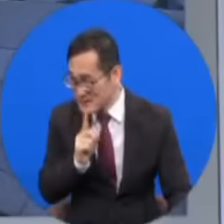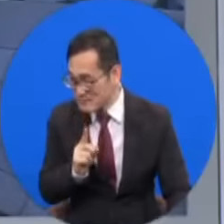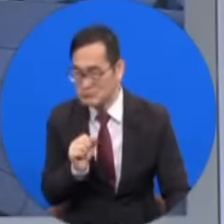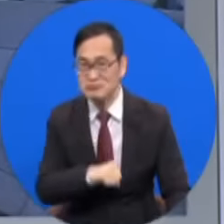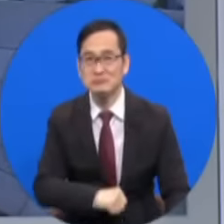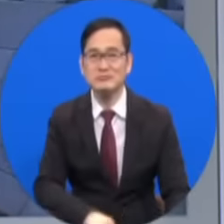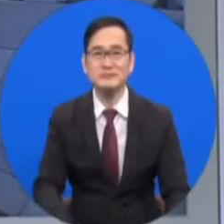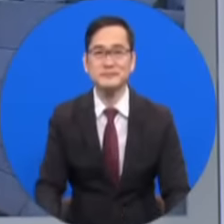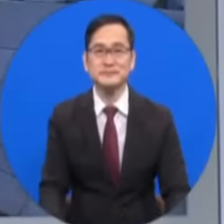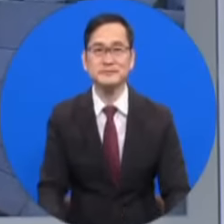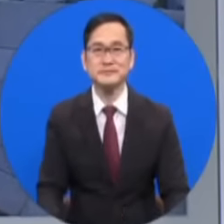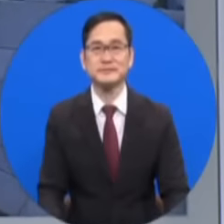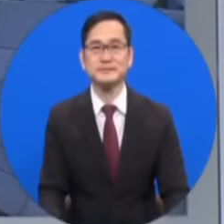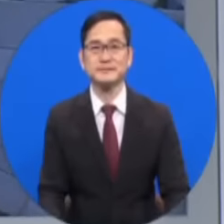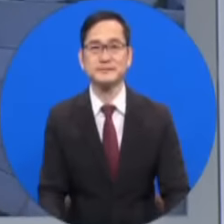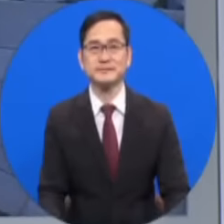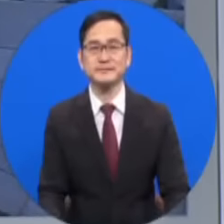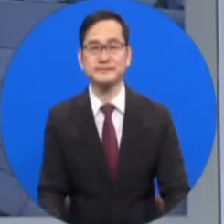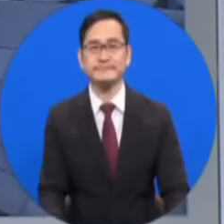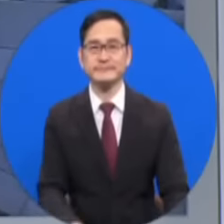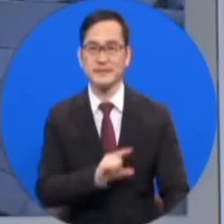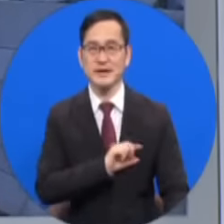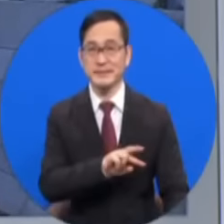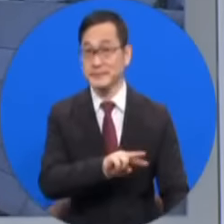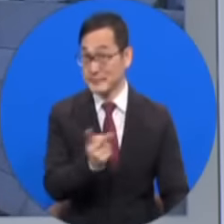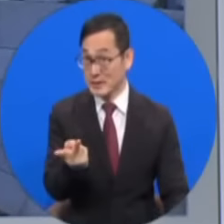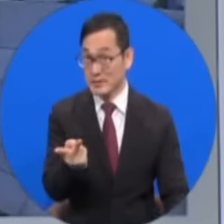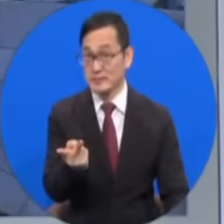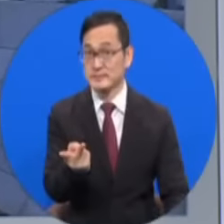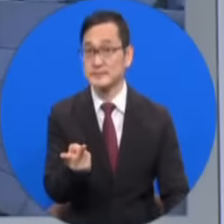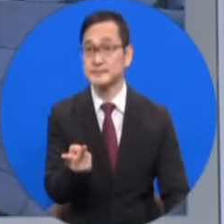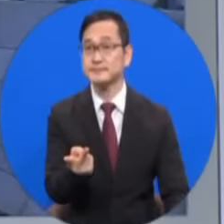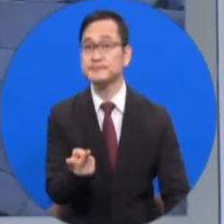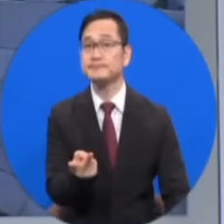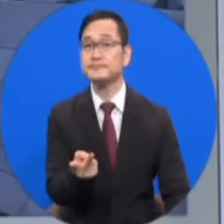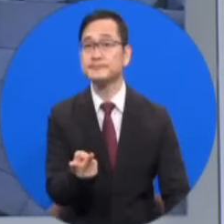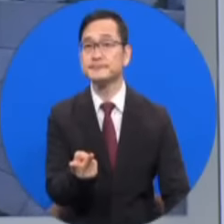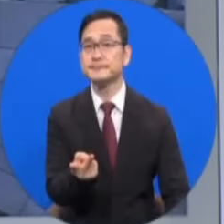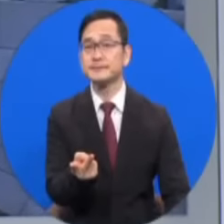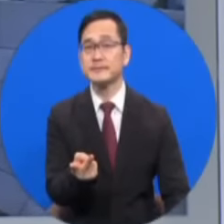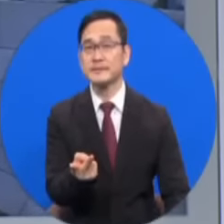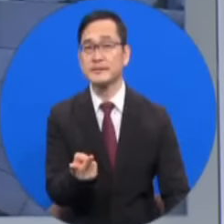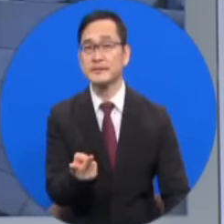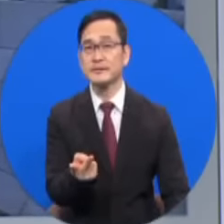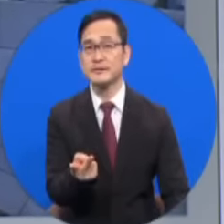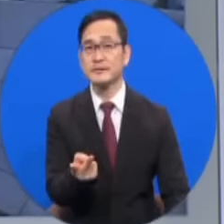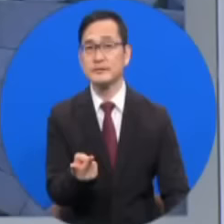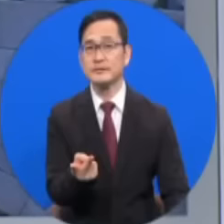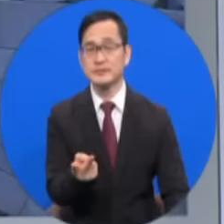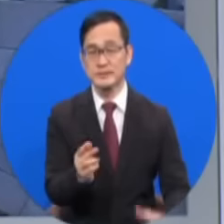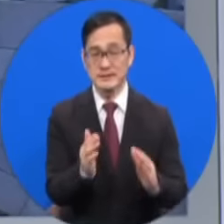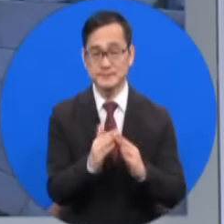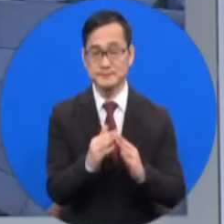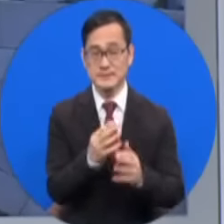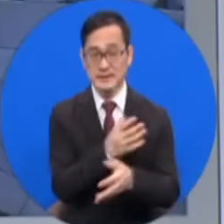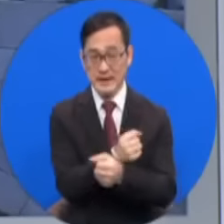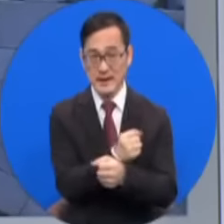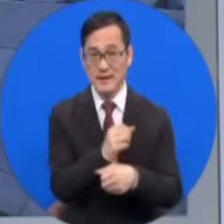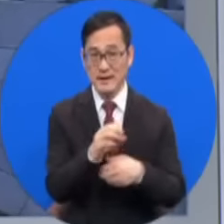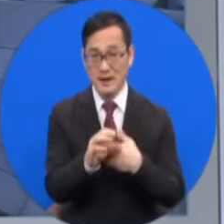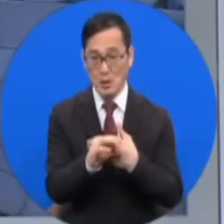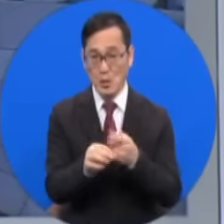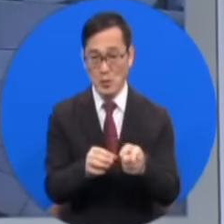있고요 어쨌든 명의가이 양도가 되면 숙박 업자로서 등록도 하고 신고해야 할 의무는 문제 문다 씨에게